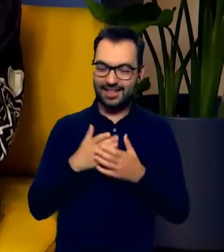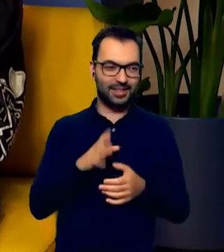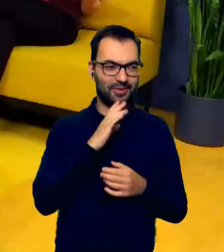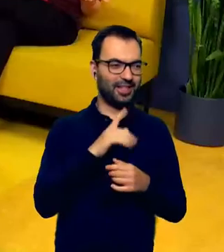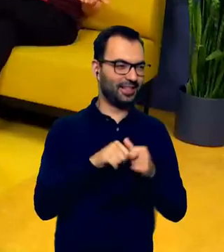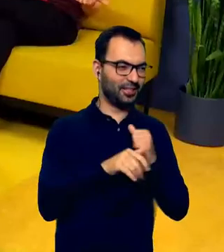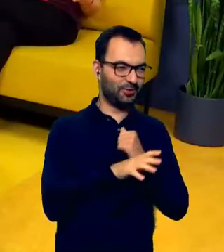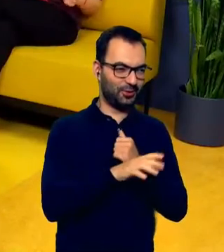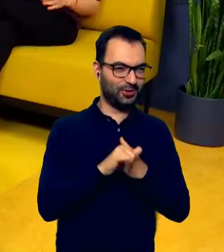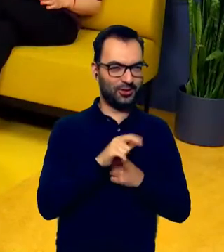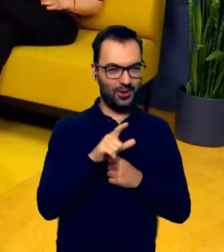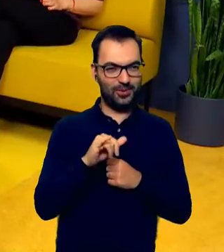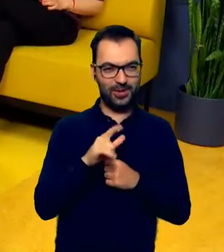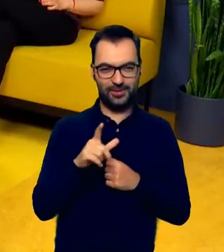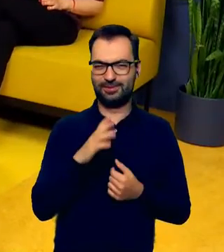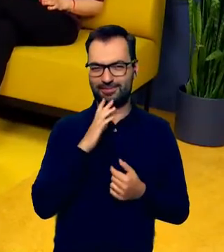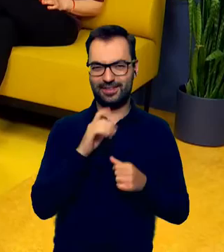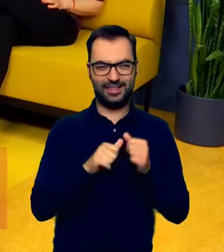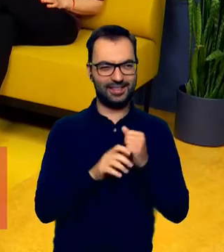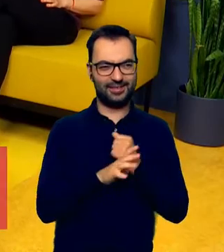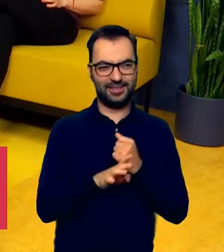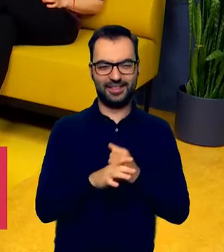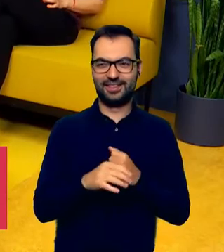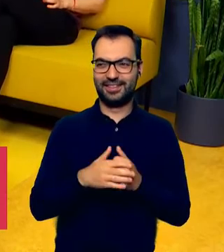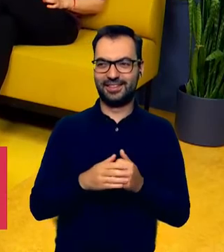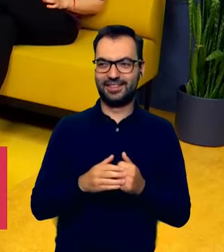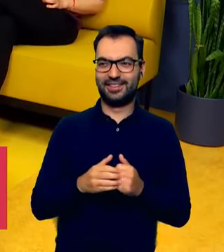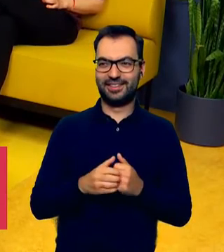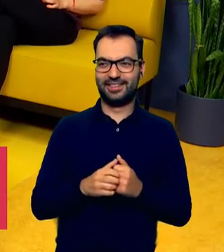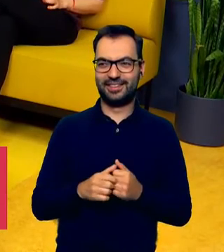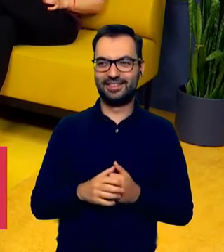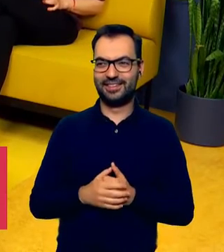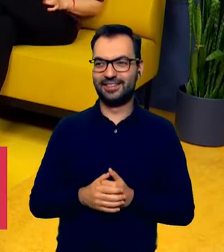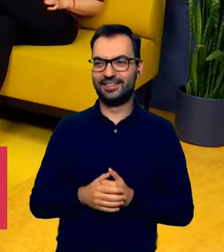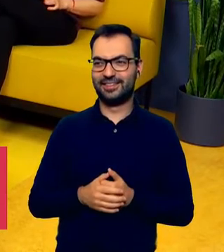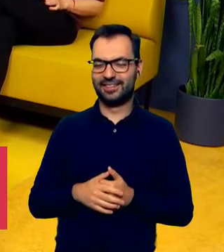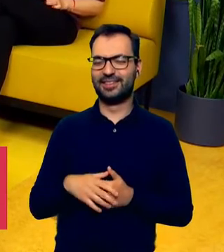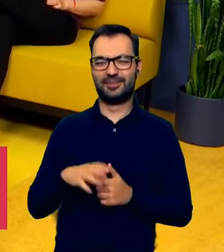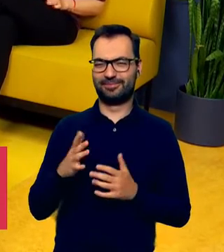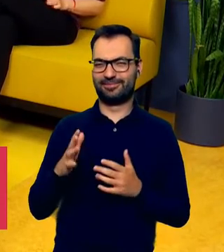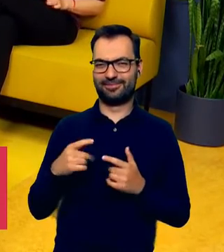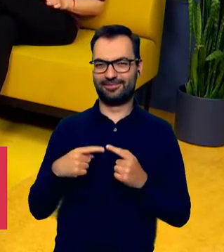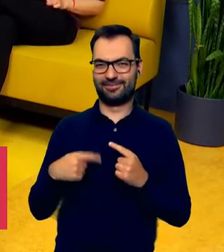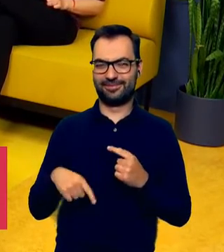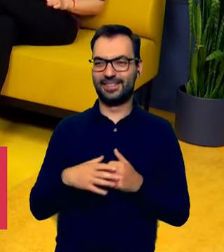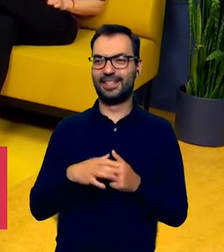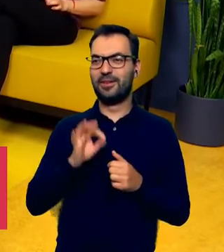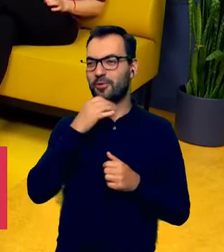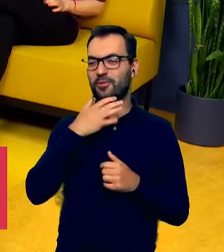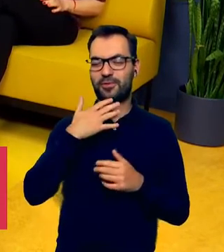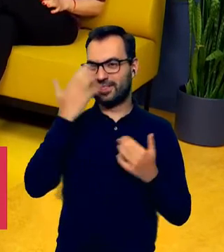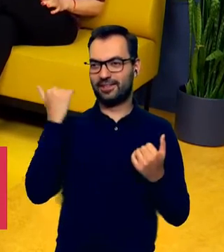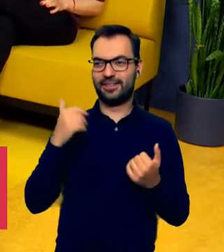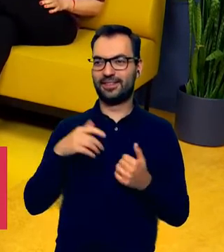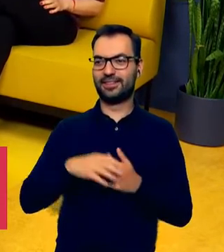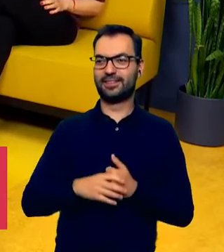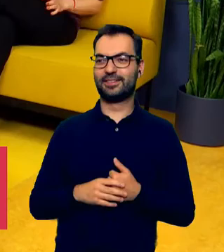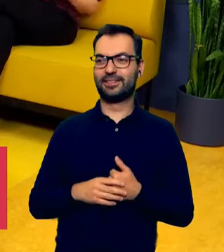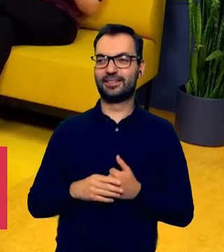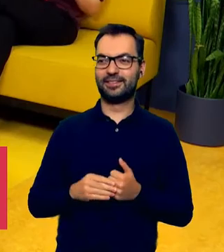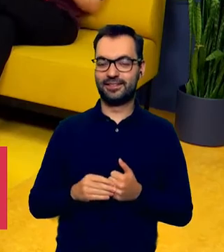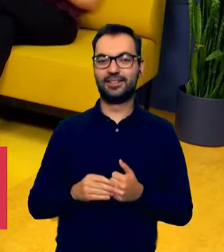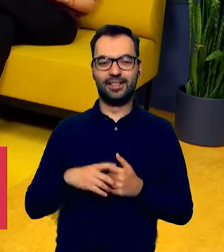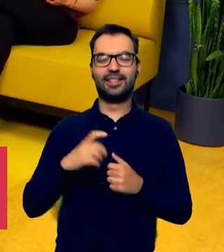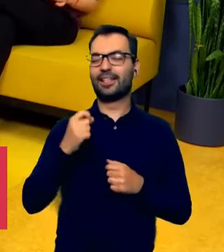latach 90. do tego. Ale 1800. To nie wiem, jak teraz młodzież mówi. Czyli nie wiem, że teraz mówicie.